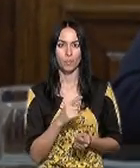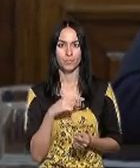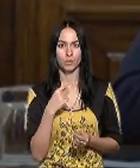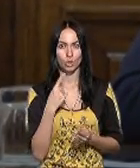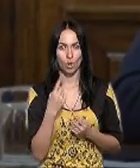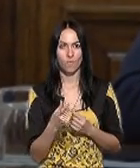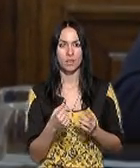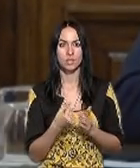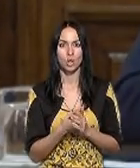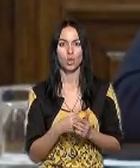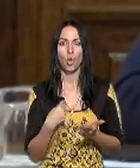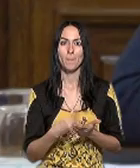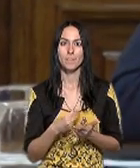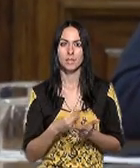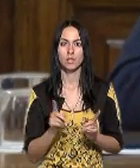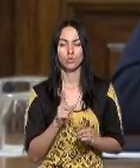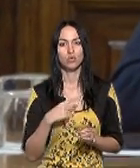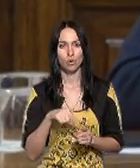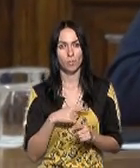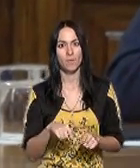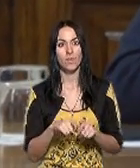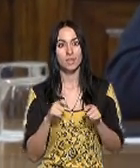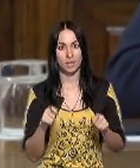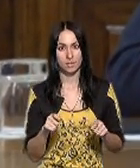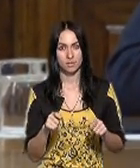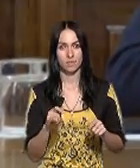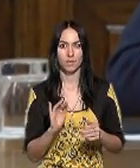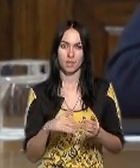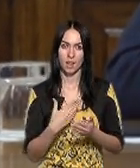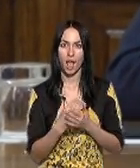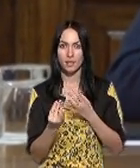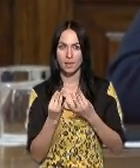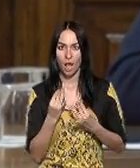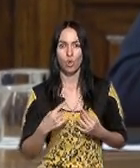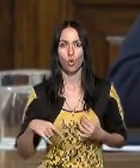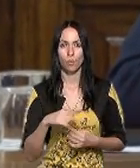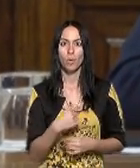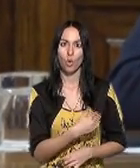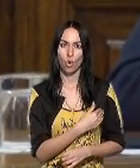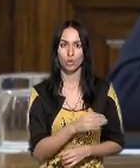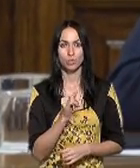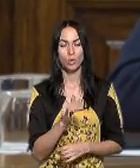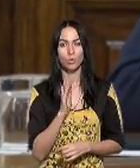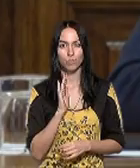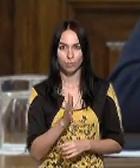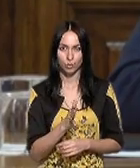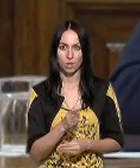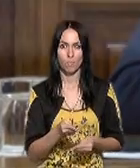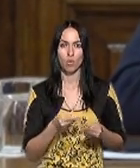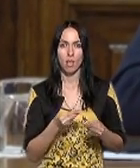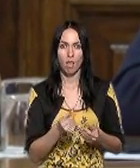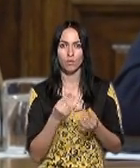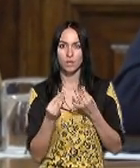до бізнесу, що ми відкриті для діалогу. Ми хочемо і будемо налагоджувати діалог